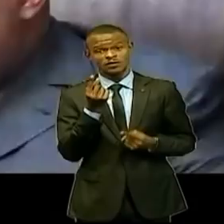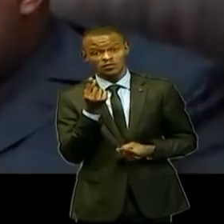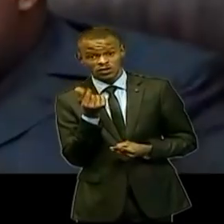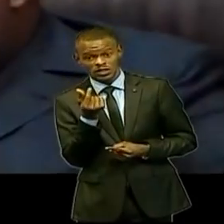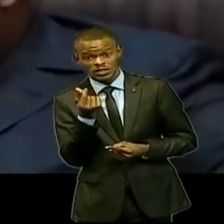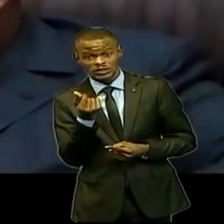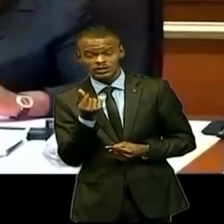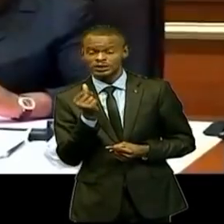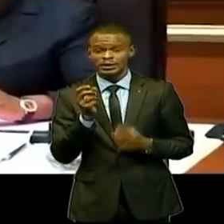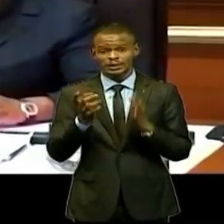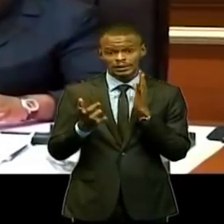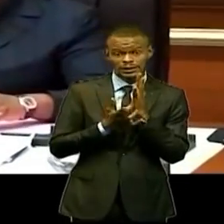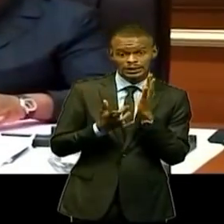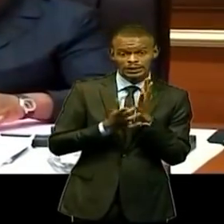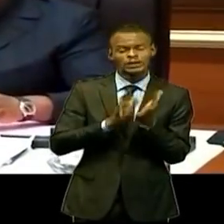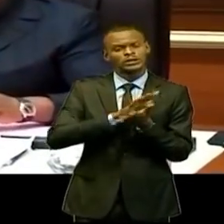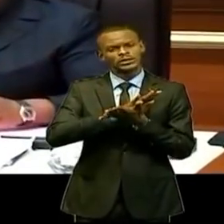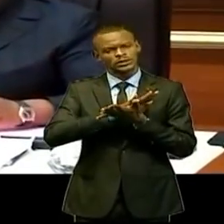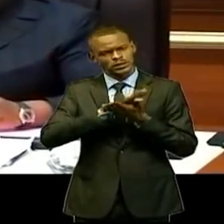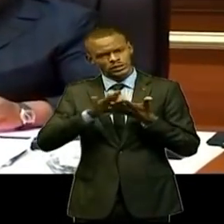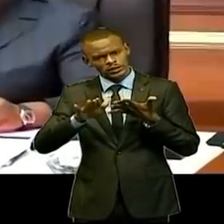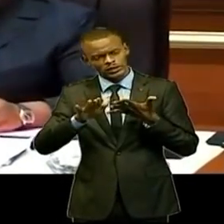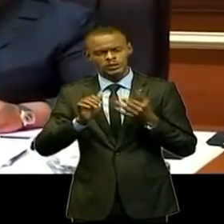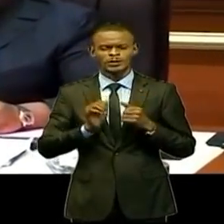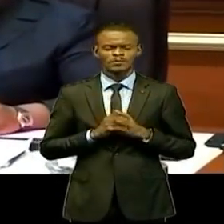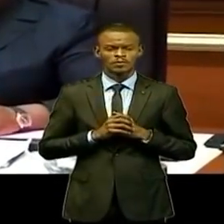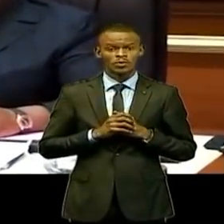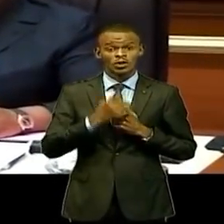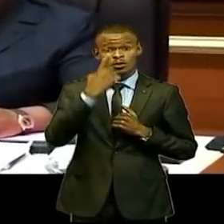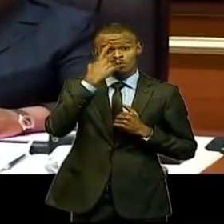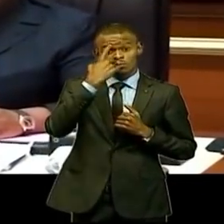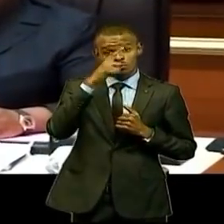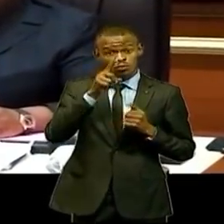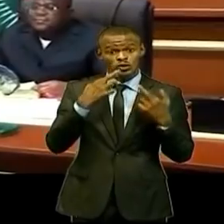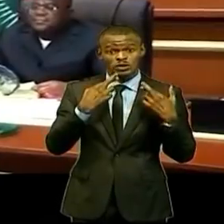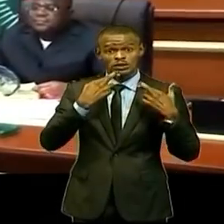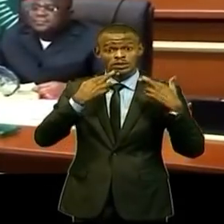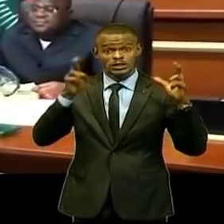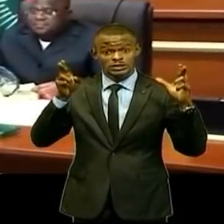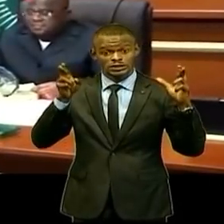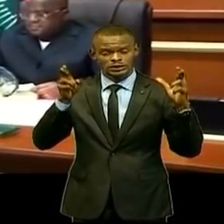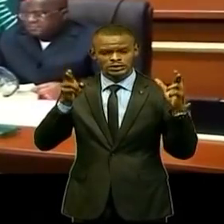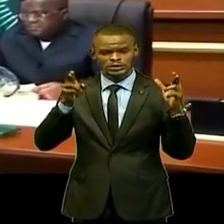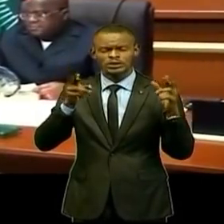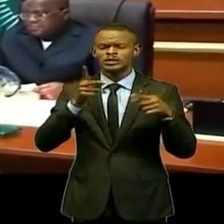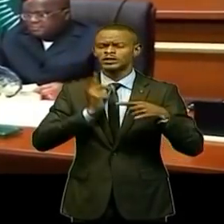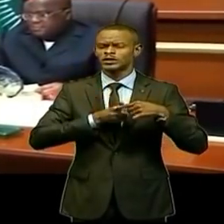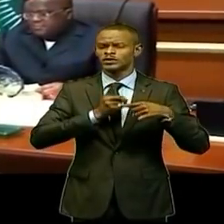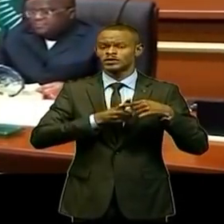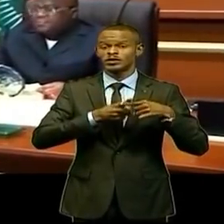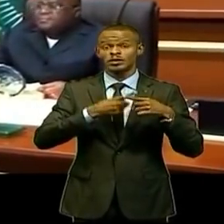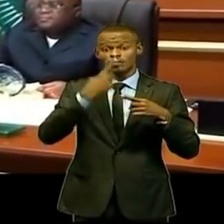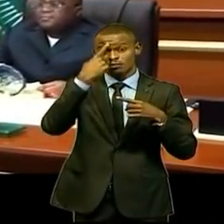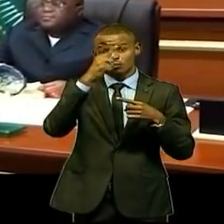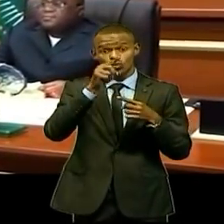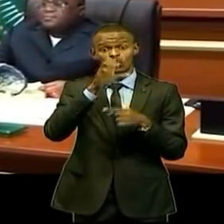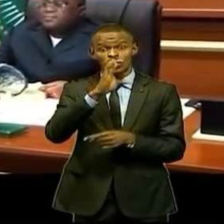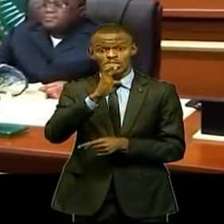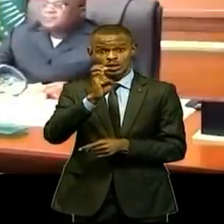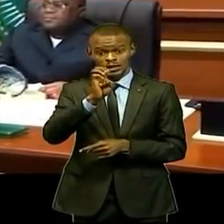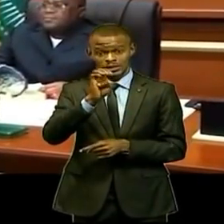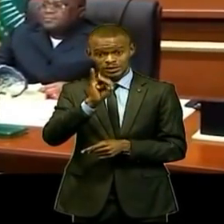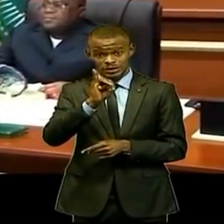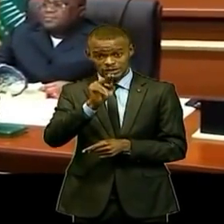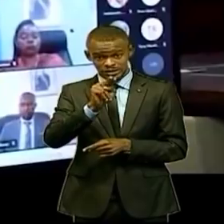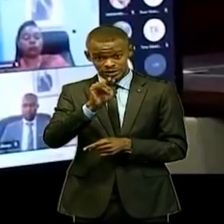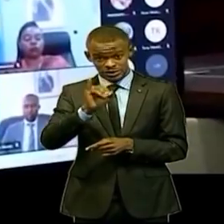d'anticiper sur certains préalables à la bonne tenue des élections, qui du reste doivent être inclusives, le chef